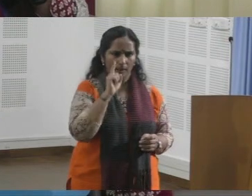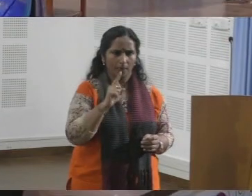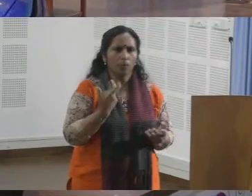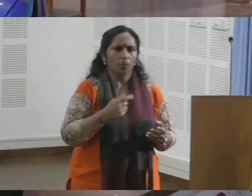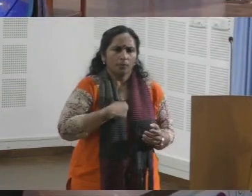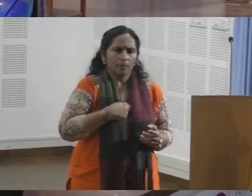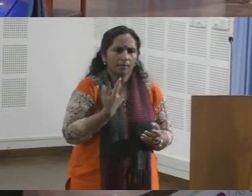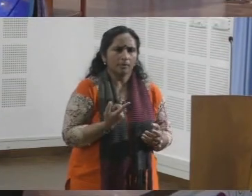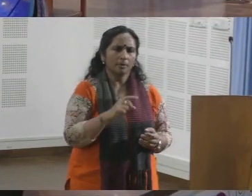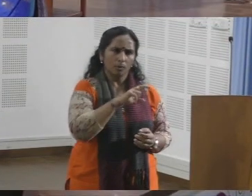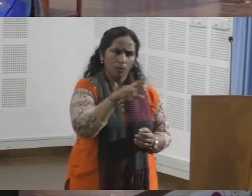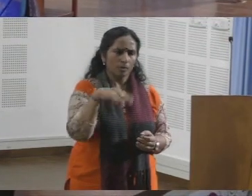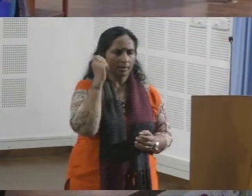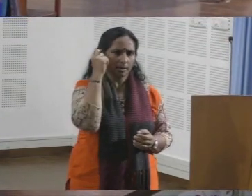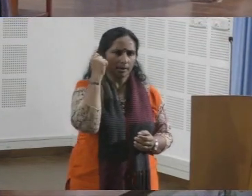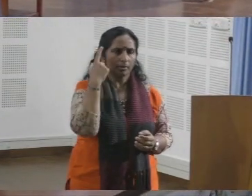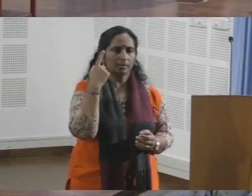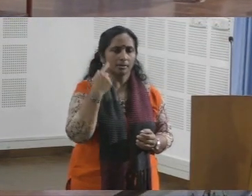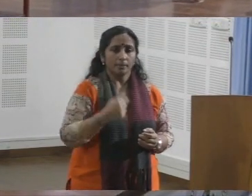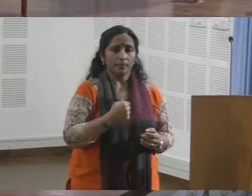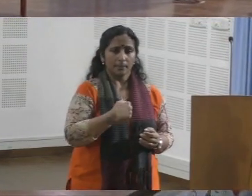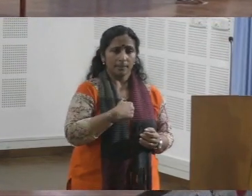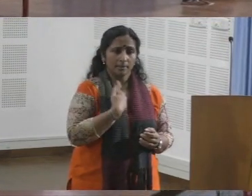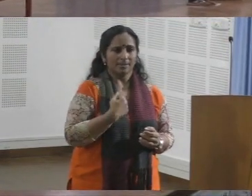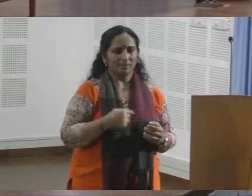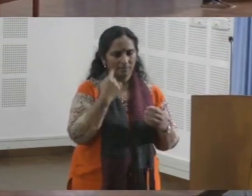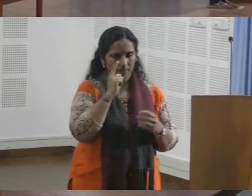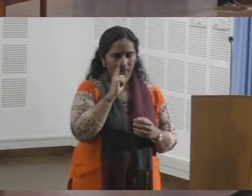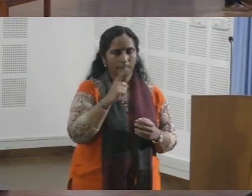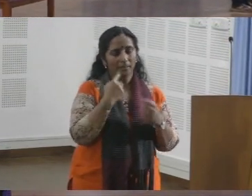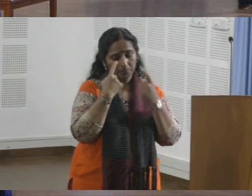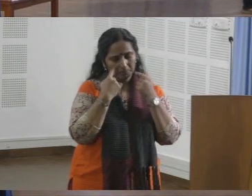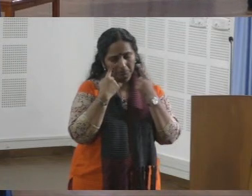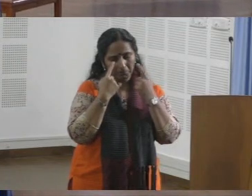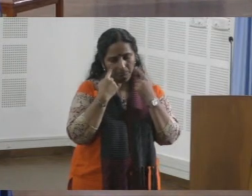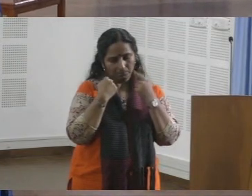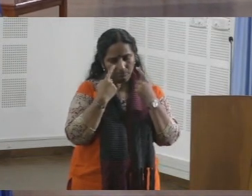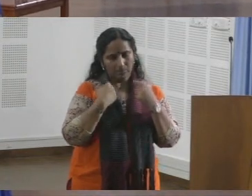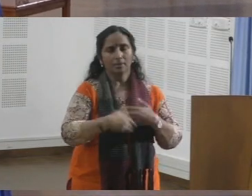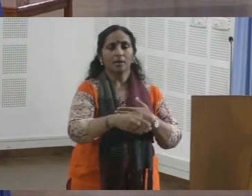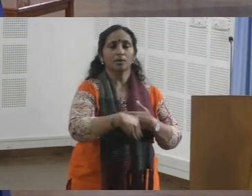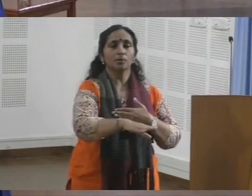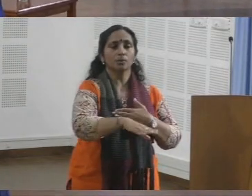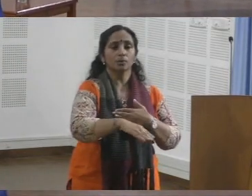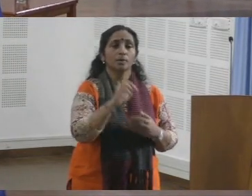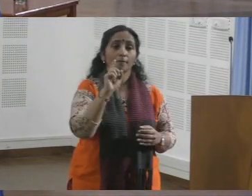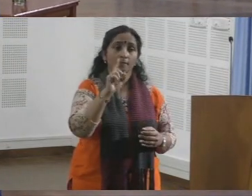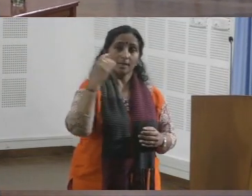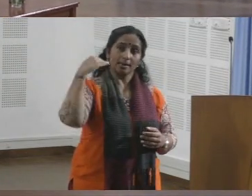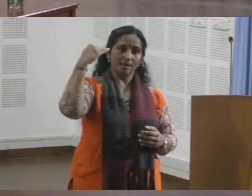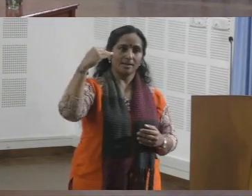കരഞ്ഞുകൊണ്ടിരിക്കുകയായിരുന്നു. പക്ഷേ എനിക്ക് തന്നെ മനസ്സിലായി ഞാൻ തന്നെ ഇങ്ങനെ എപ്പോഴും കരഞ്ഞുകൊണ്ടിരിക്കുമ്പോൾ ഫസ്റ്റ് ഉണ്ടായത് എൻ്റെ മൂത്ത മോനാണ് അതിൻ്റെ പ്രശ്നം ഞാൻ ആദ്യം